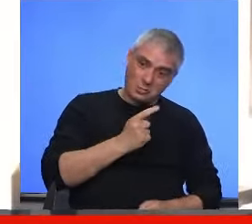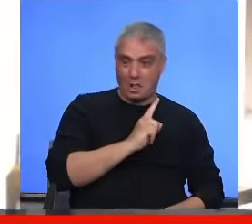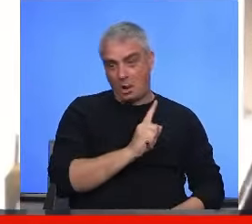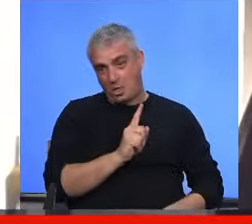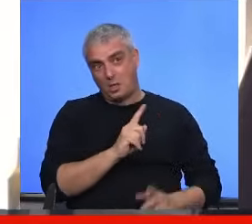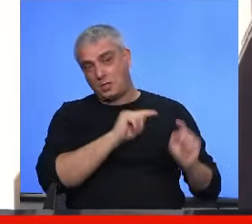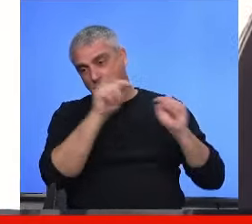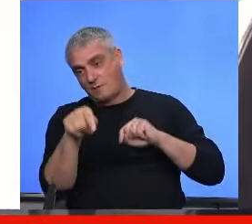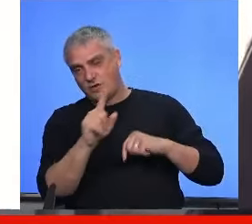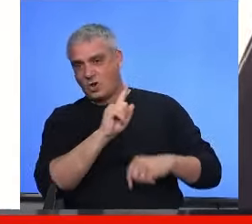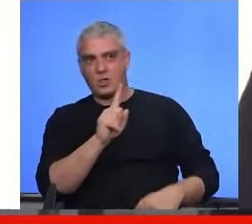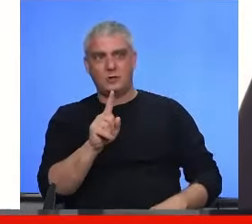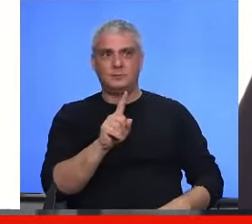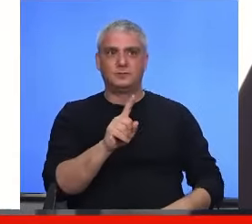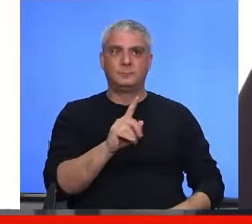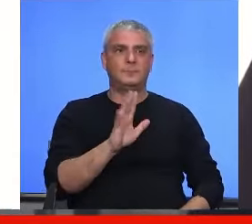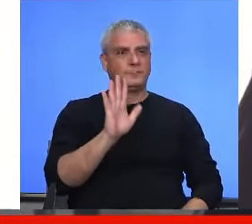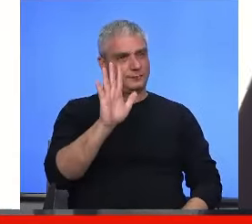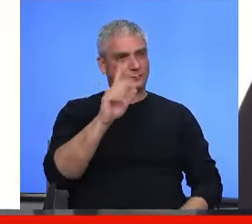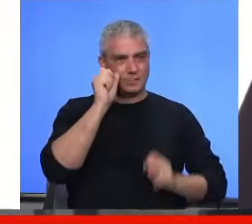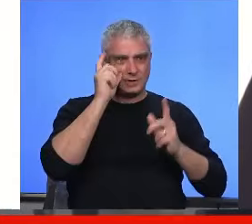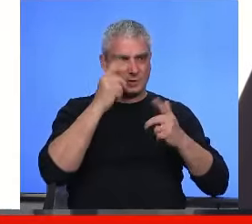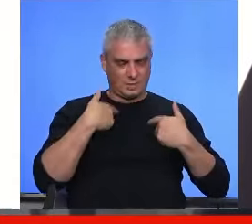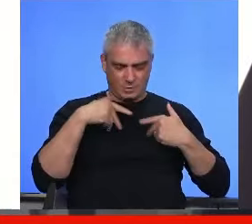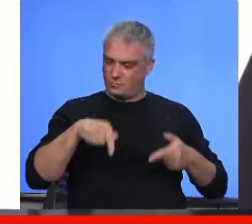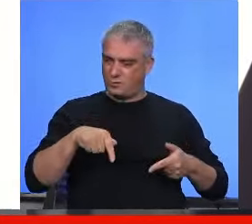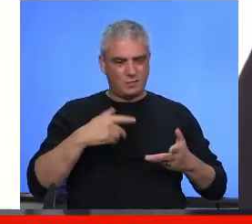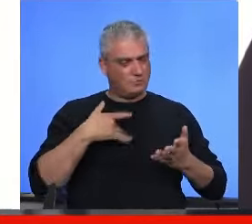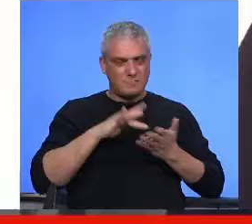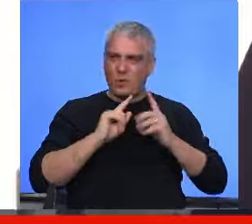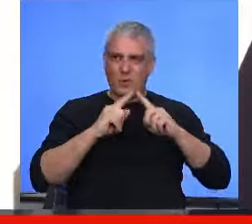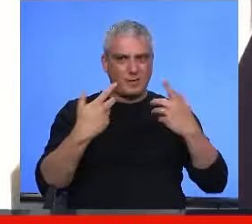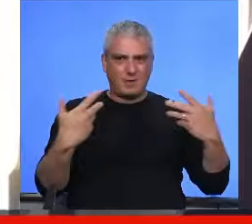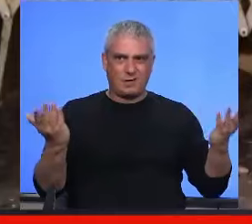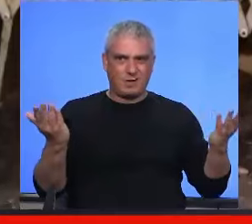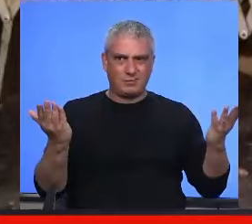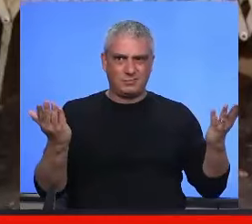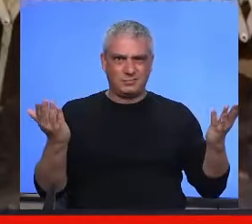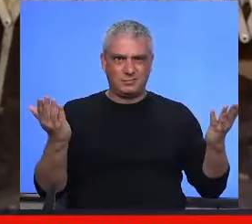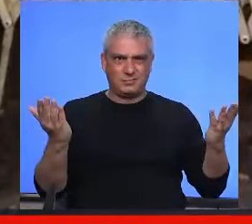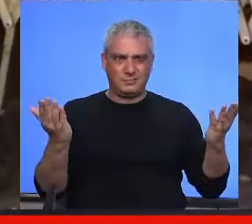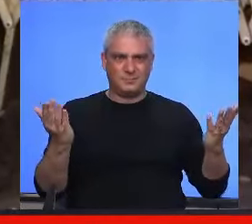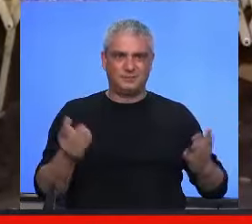תבוא, לא תבוא. חבר'ה, תתעוררו, אנחנו פה, אין לנו מקום אחר.